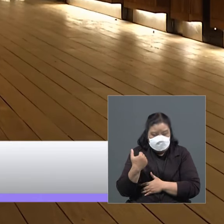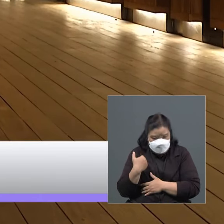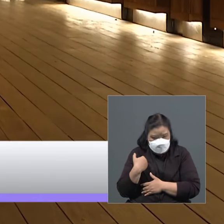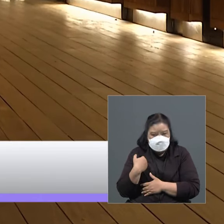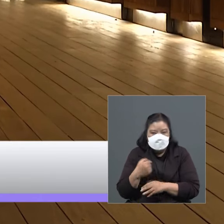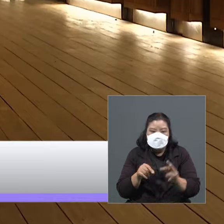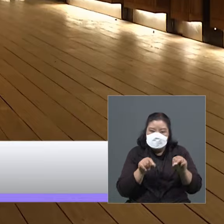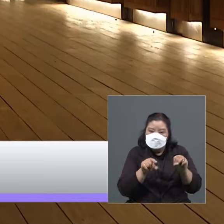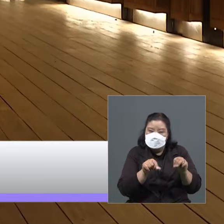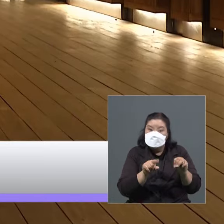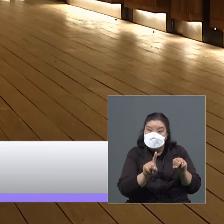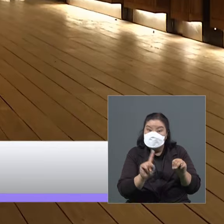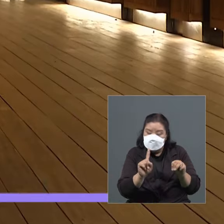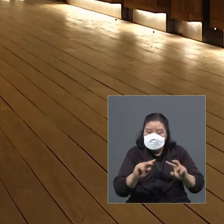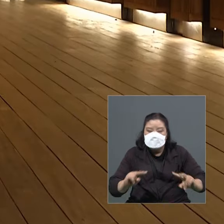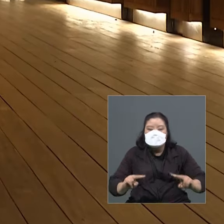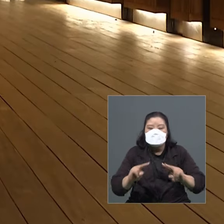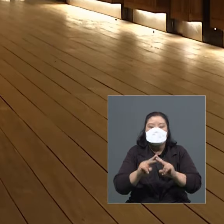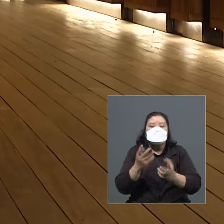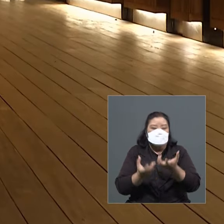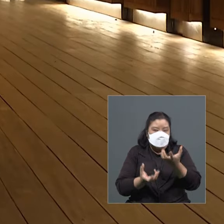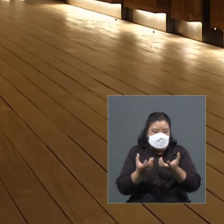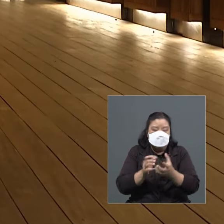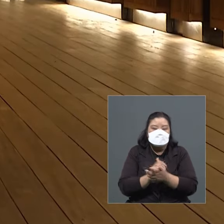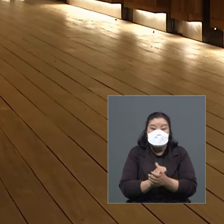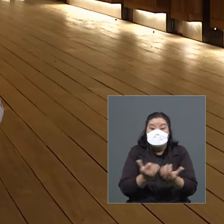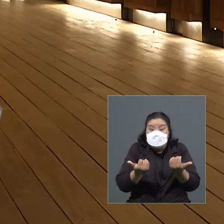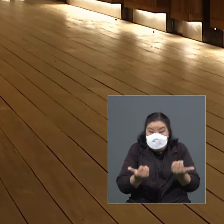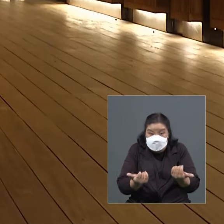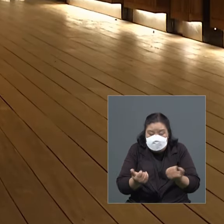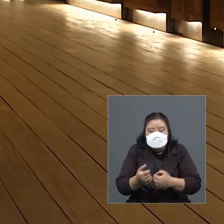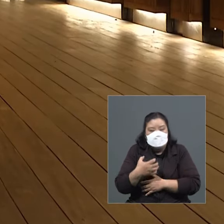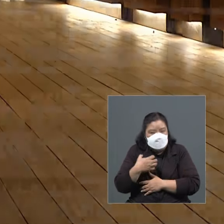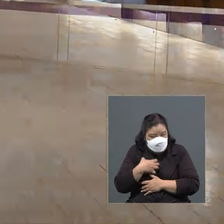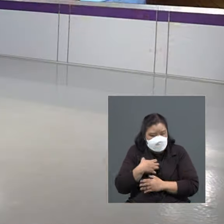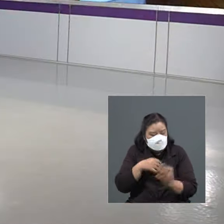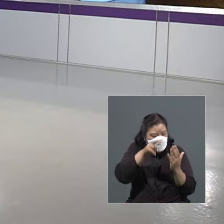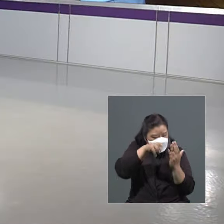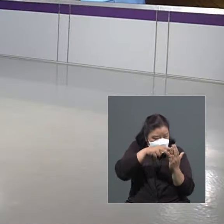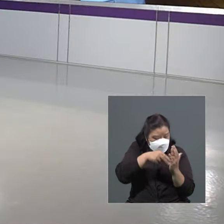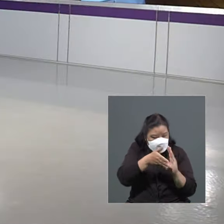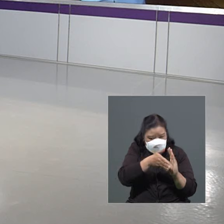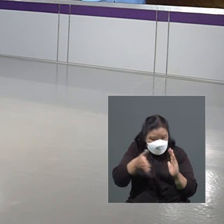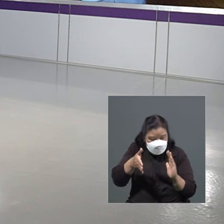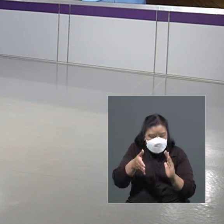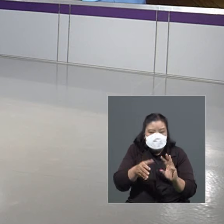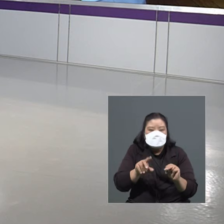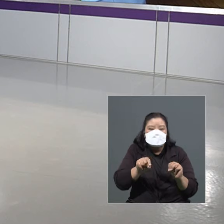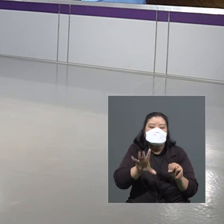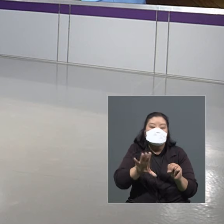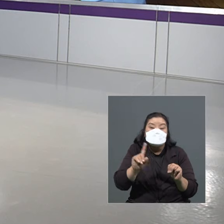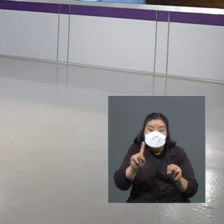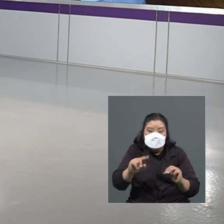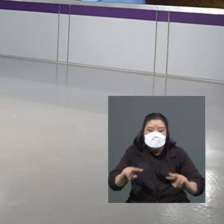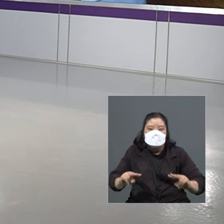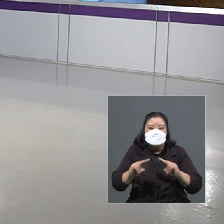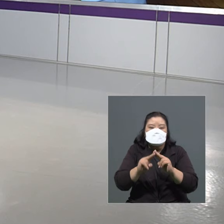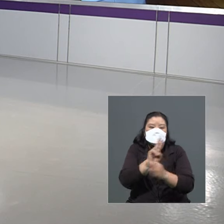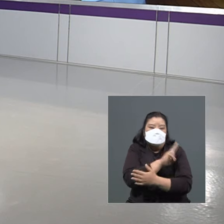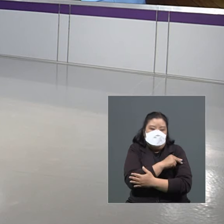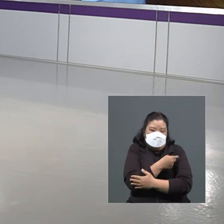21ก็คือกระทรวงยุติธรรมเป้าหมายวันนี้ก็คือพิจารณาไปถึงมาตราที่25เป็นงบประมาณของกระทรวงสาธาร